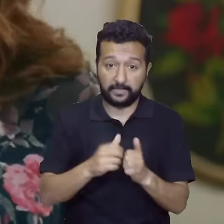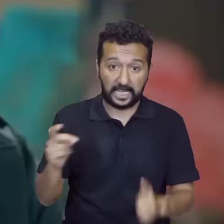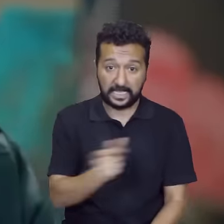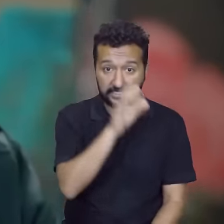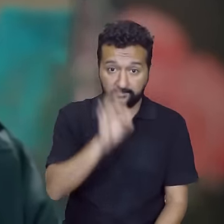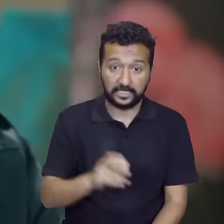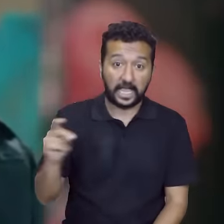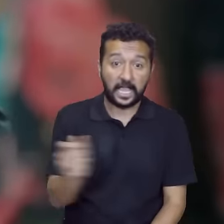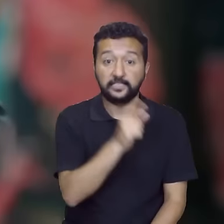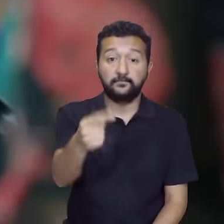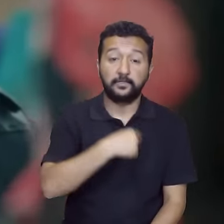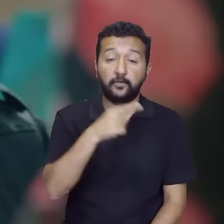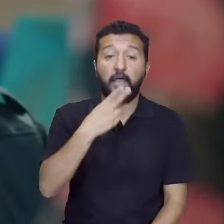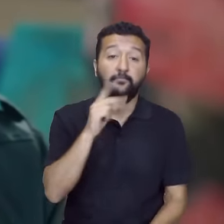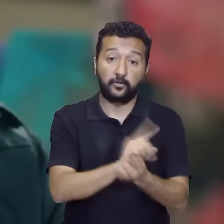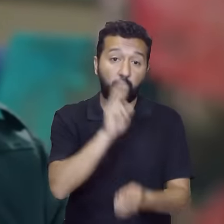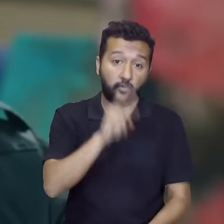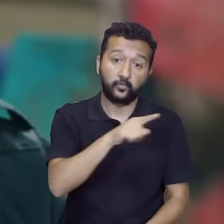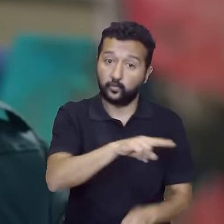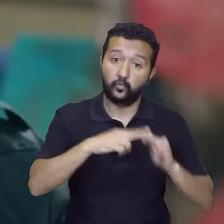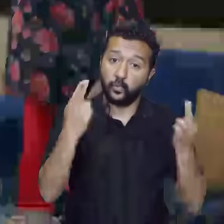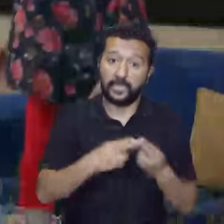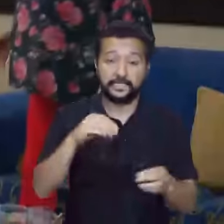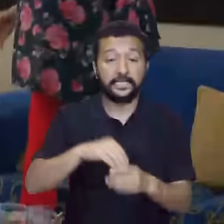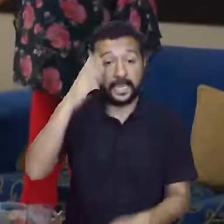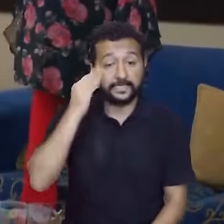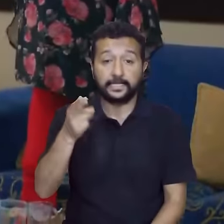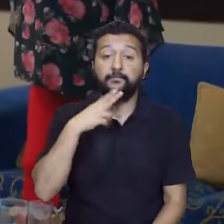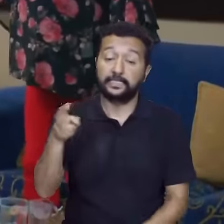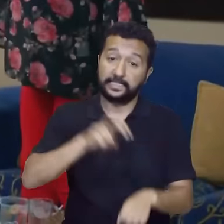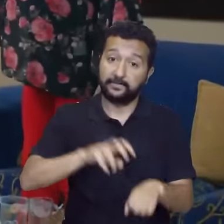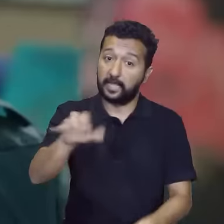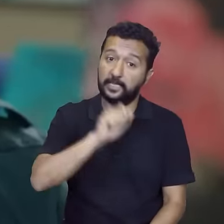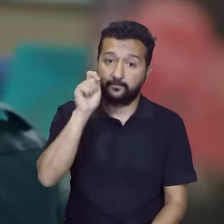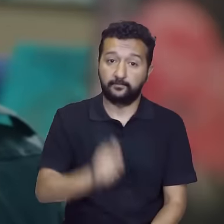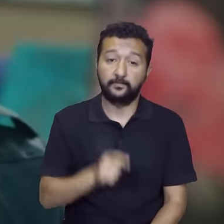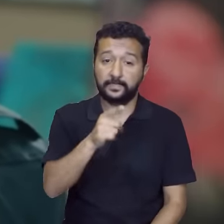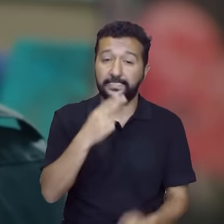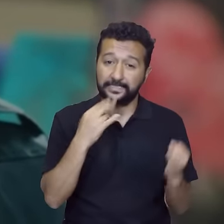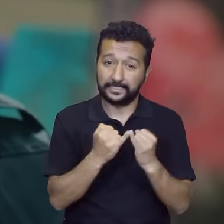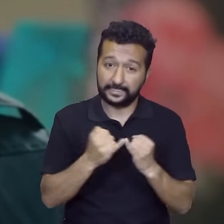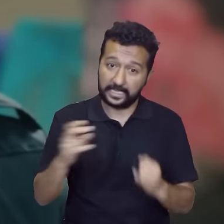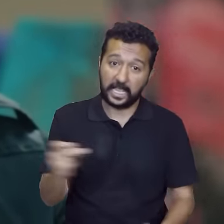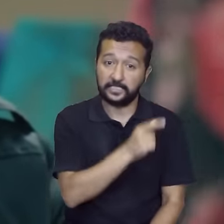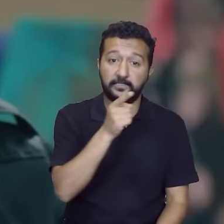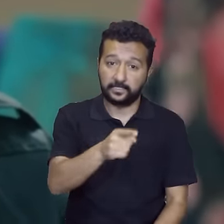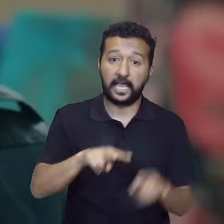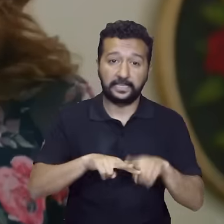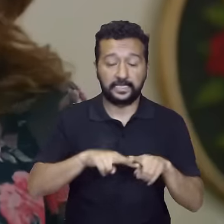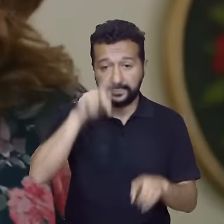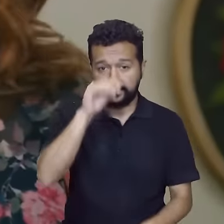mısın? Ne? Kaç beni, kaç. O ablan da görsün dünyanın kaç bucak olduğunu. O ablandan intikamımızı alalım. Bacısını kaçırdımın